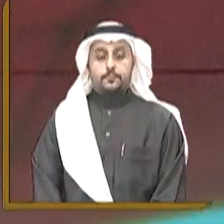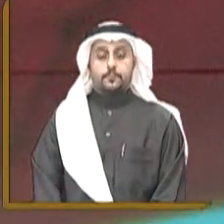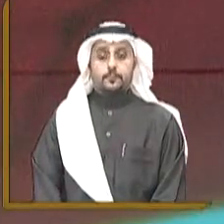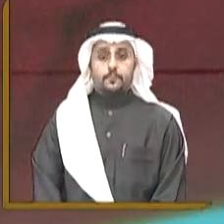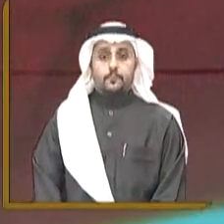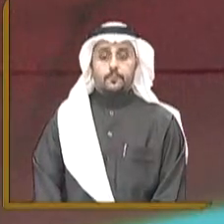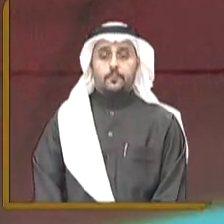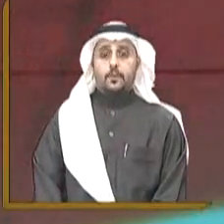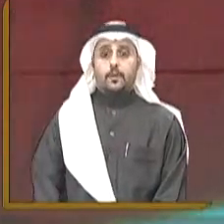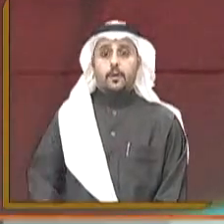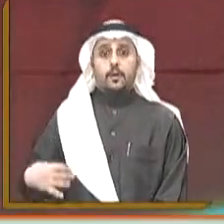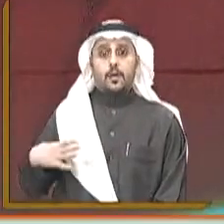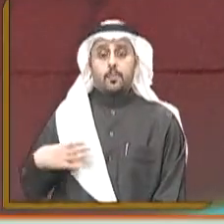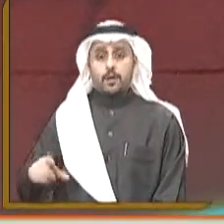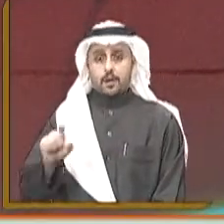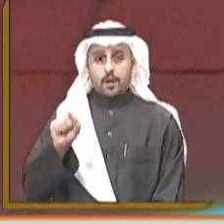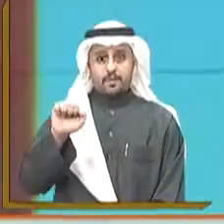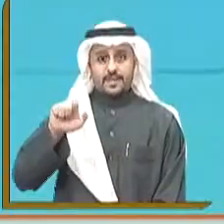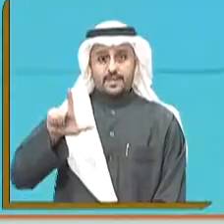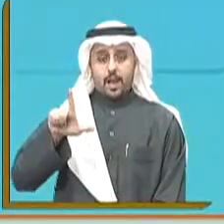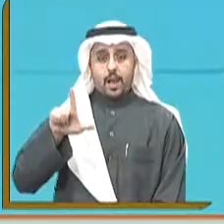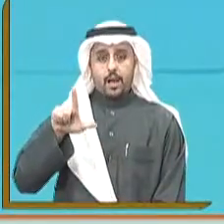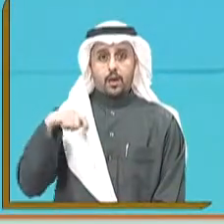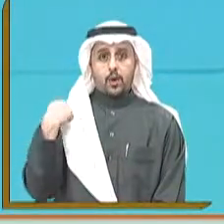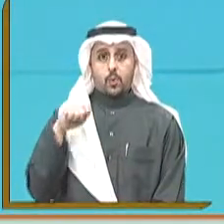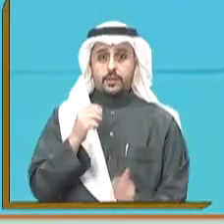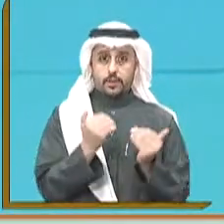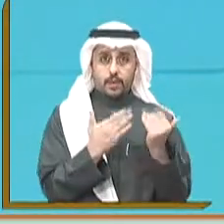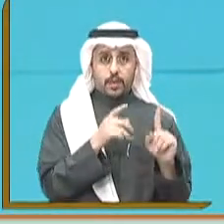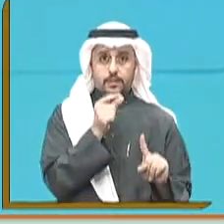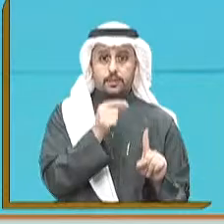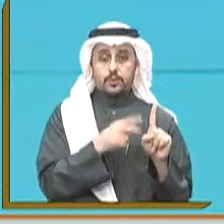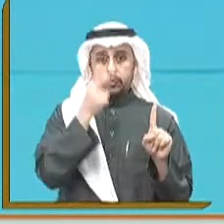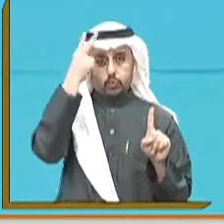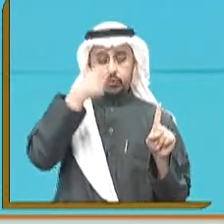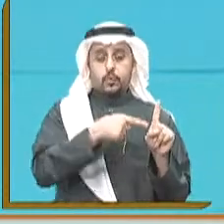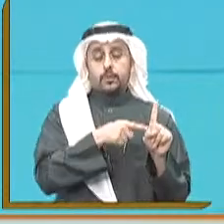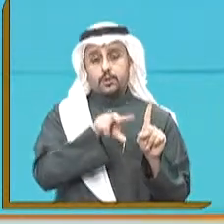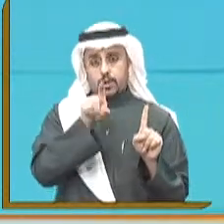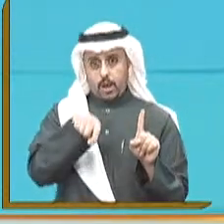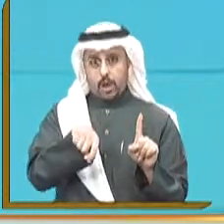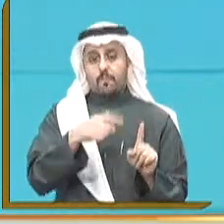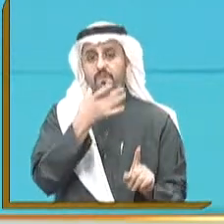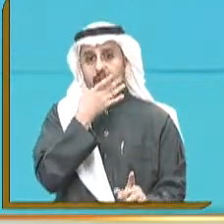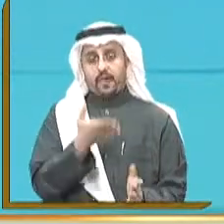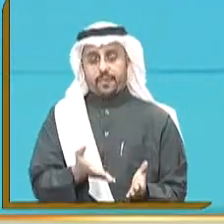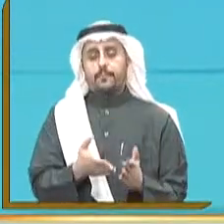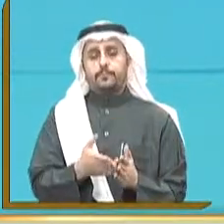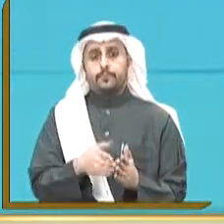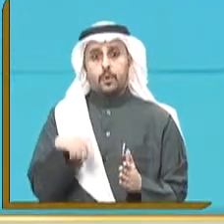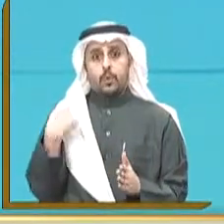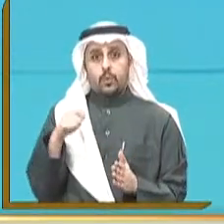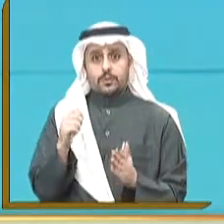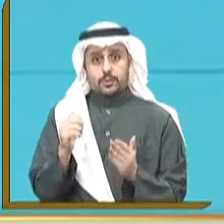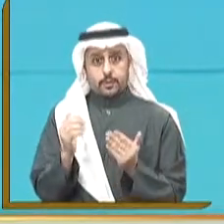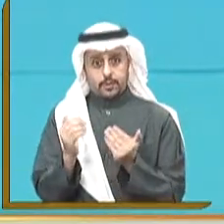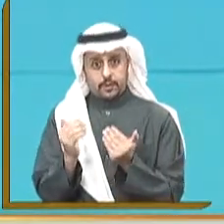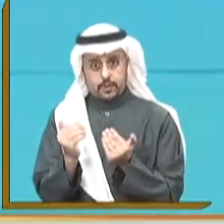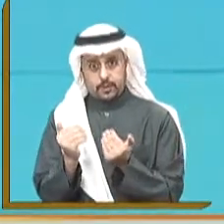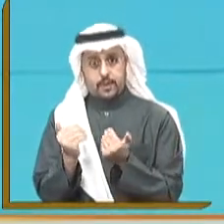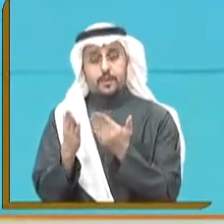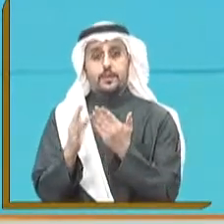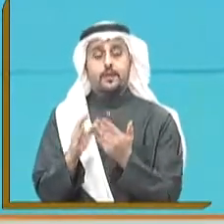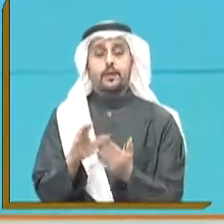ناقش صاحب السمو الأمير فيصل بن فرحان بن عبد الله وزير الخارجية في الرياض اليوم مع وزير خارجية الجابون مايكل